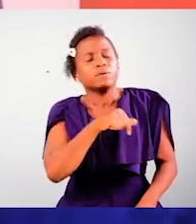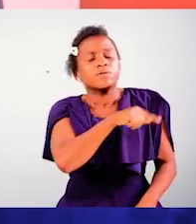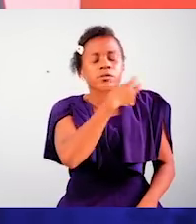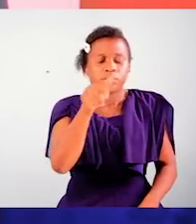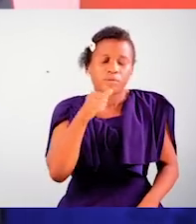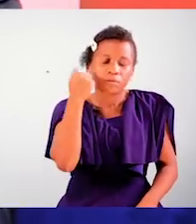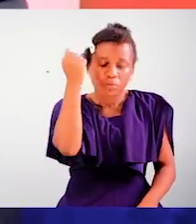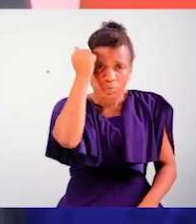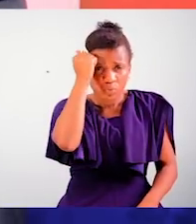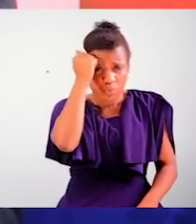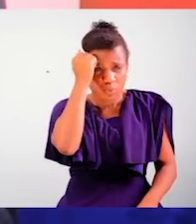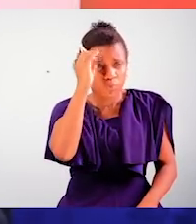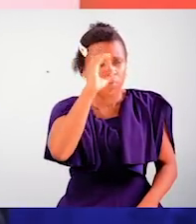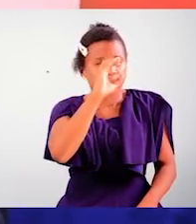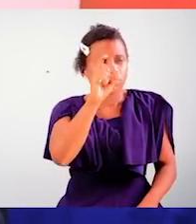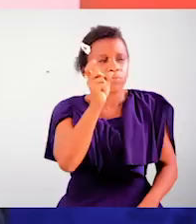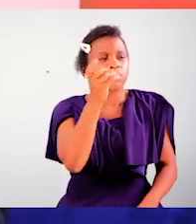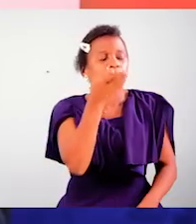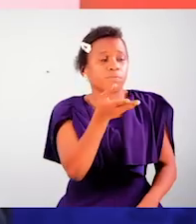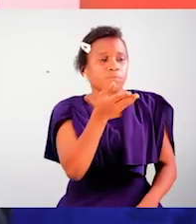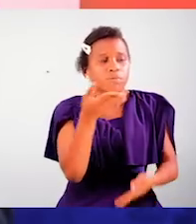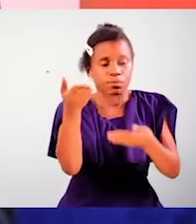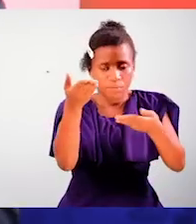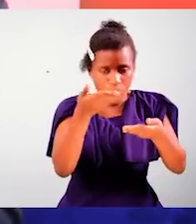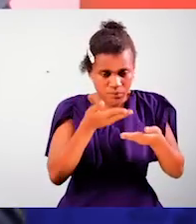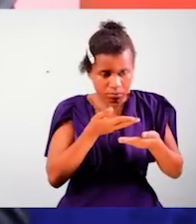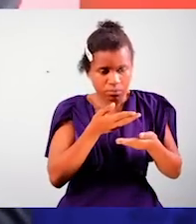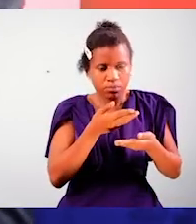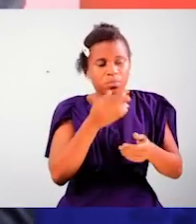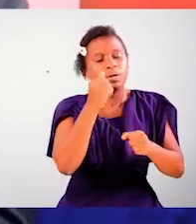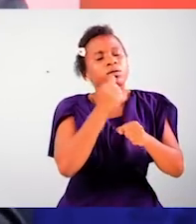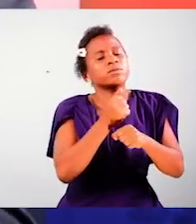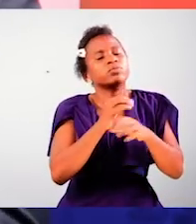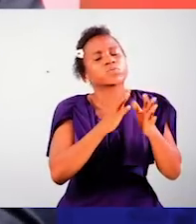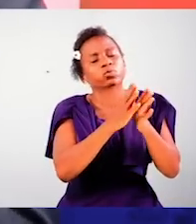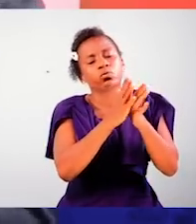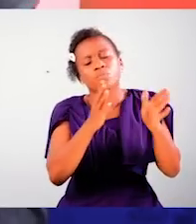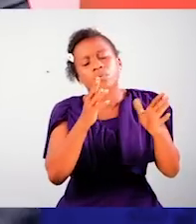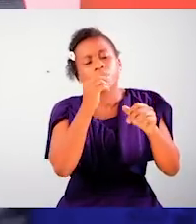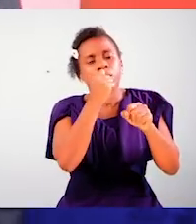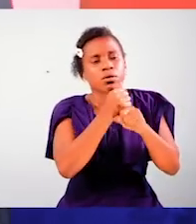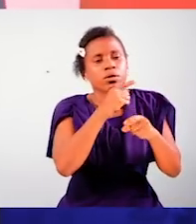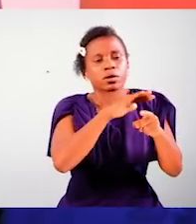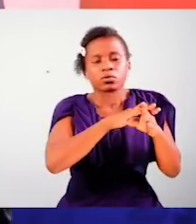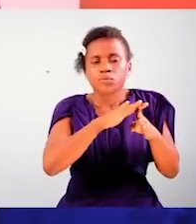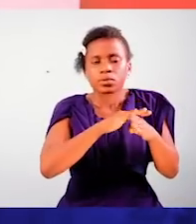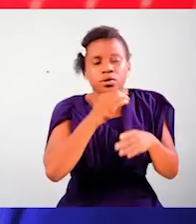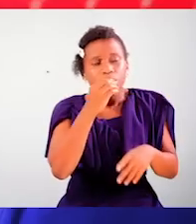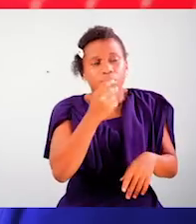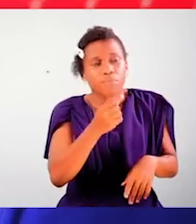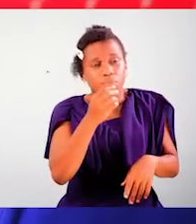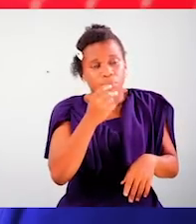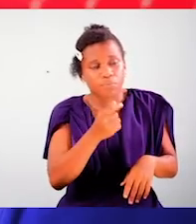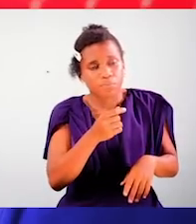zinapokuja kuletwa kwetu, nyuma yake kazi kubwa sana imefanyika. Pesa imetumika kwa ajili ya maofisa wa kwenda